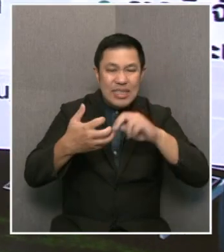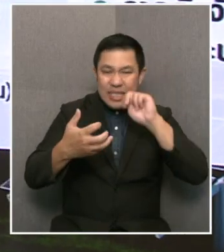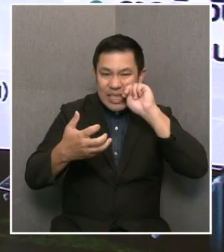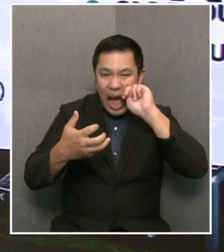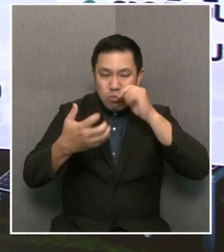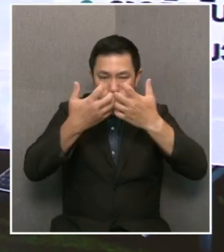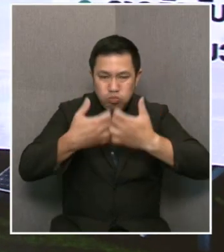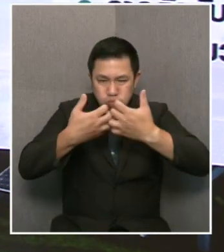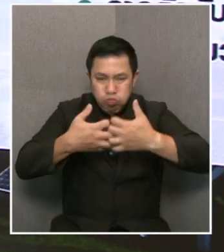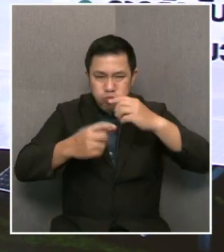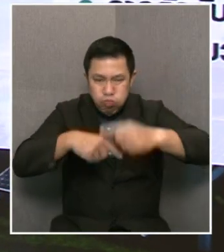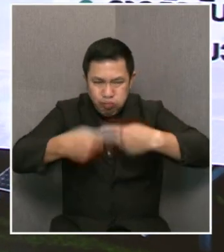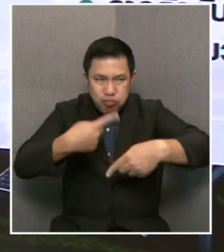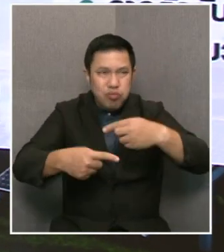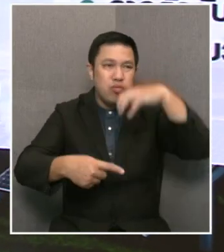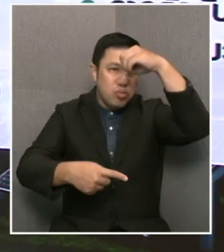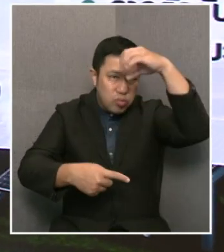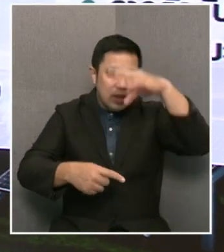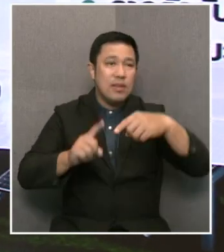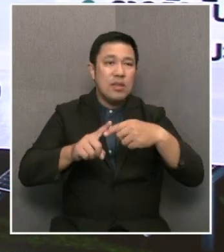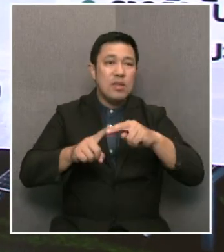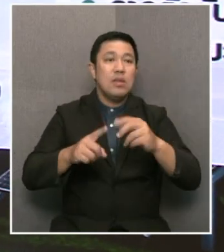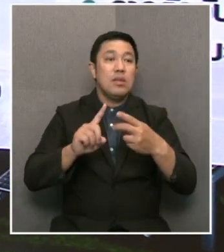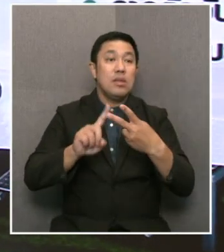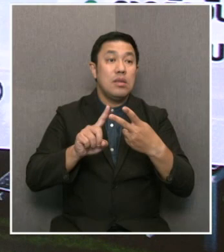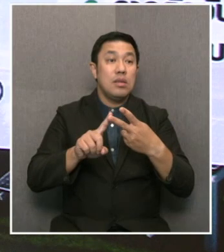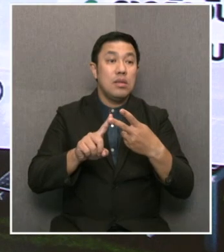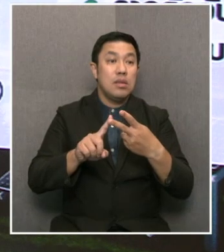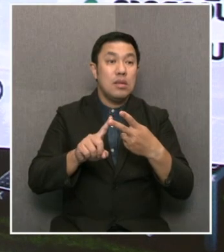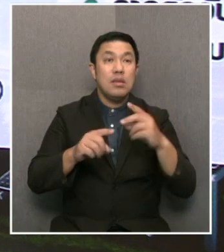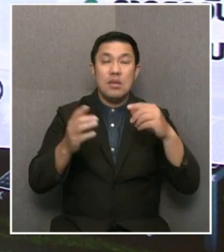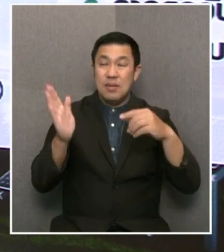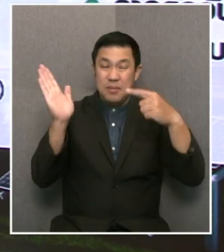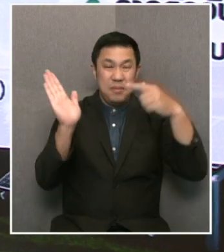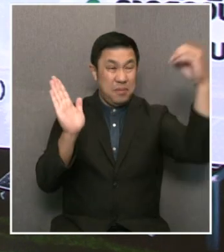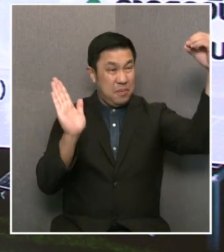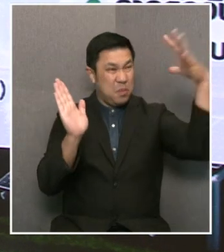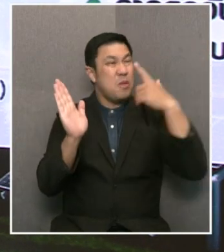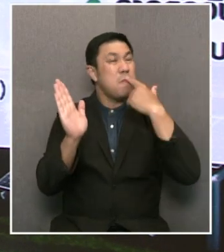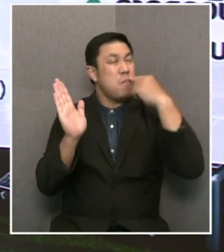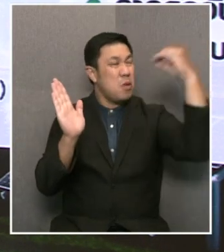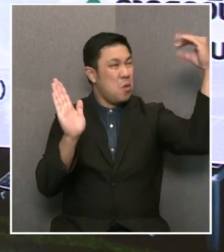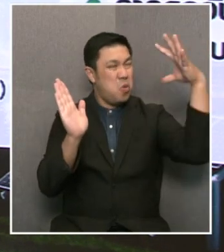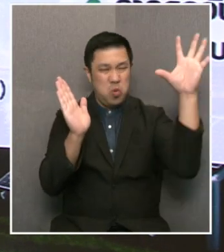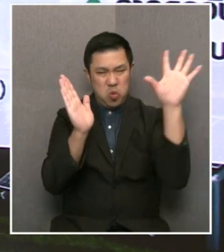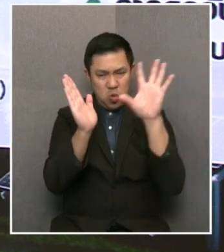น้ำสูบกลับโรงงานไฟฟ้าที่ทำมาจากเรื่องของโซล่าก็คือพลังงานแสงอาทิตย์นั่นเองแล้วก็มี